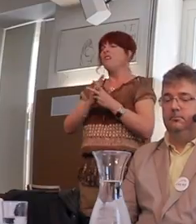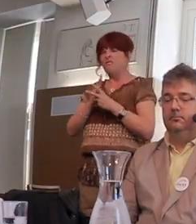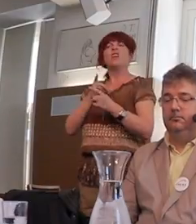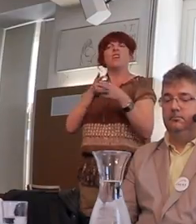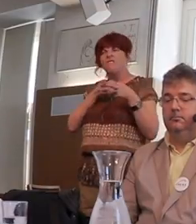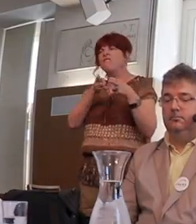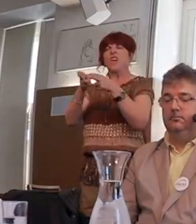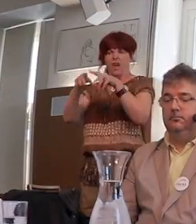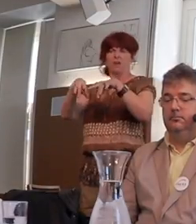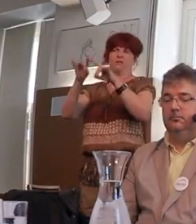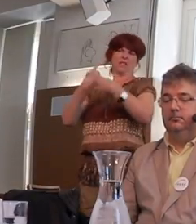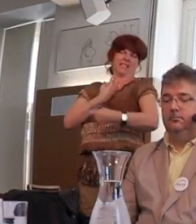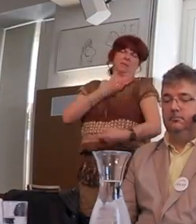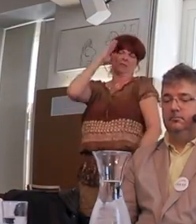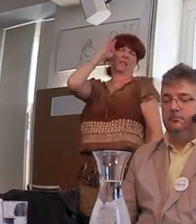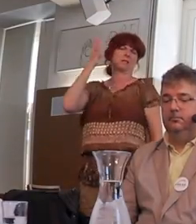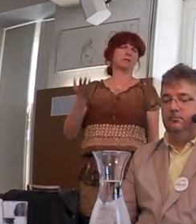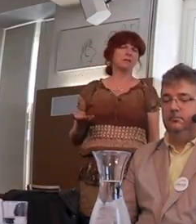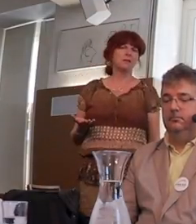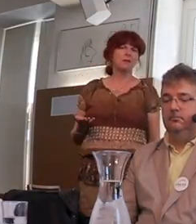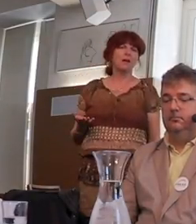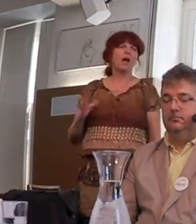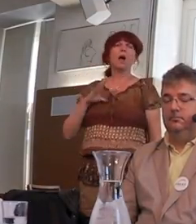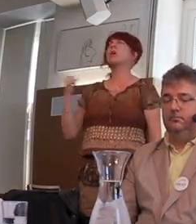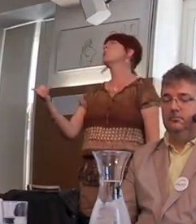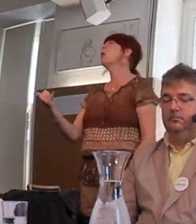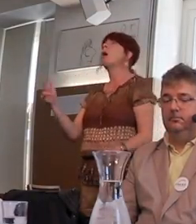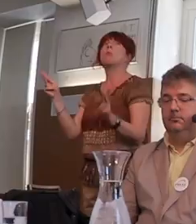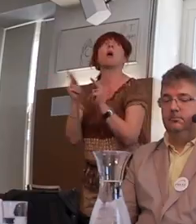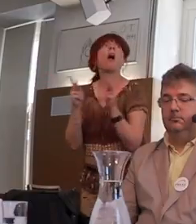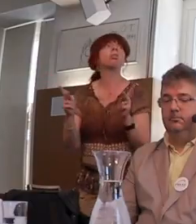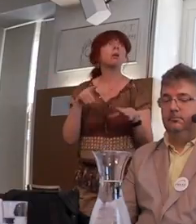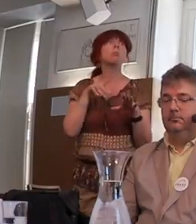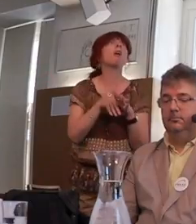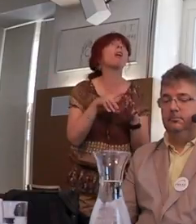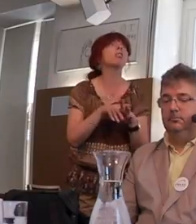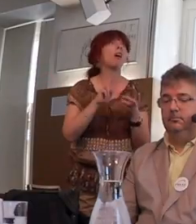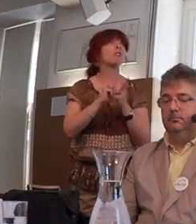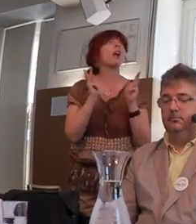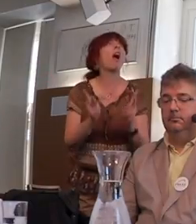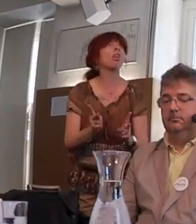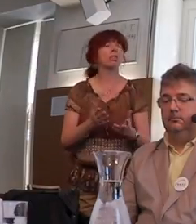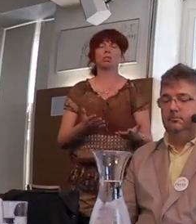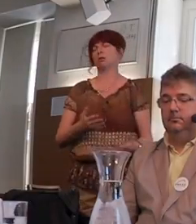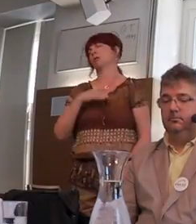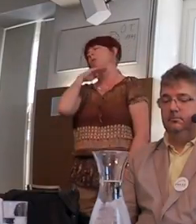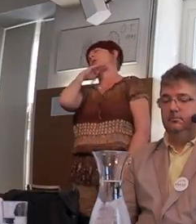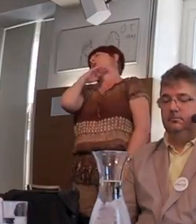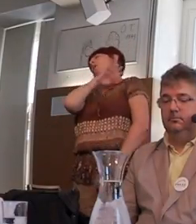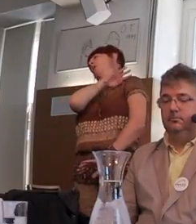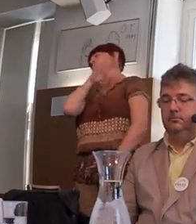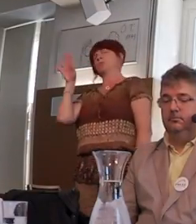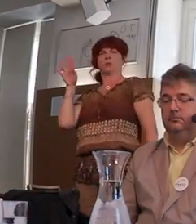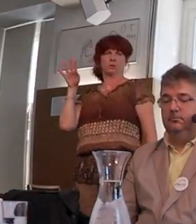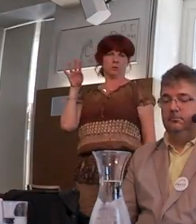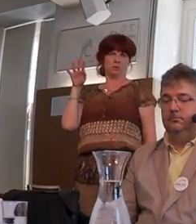Mittel und Wege. Ja, aber dieses ständige, ja, das geht doch nicht und oh, wie soll das gehen, damit müssen wir aufhören. Das ist